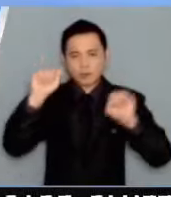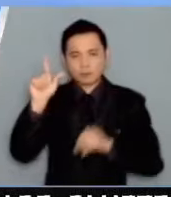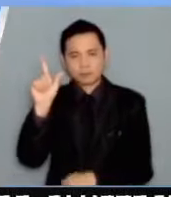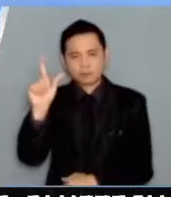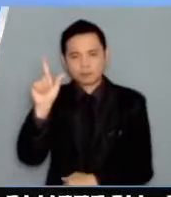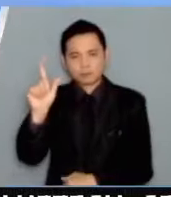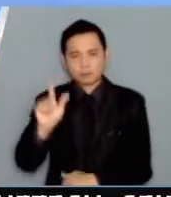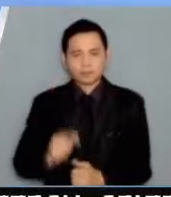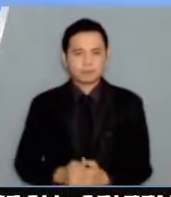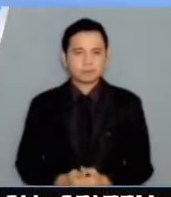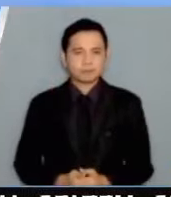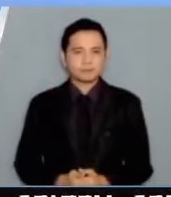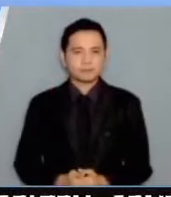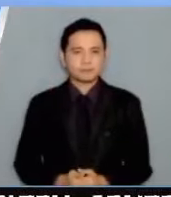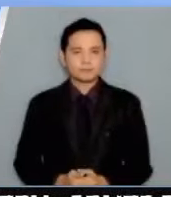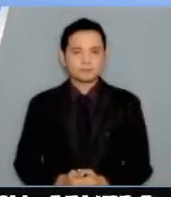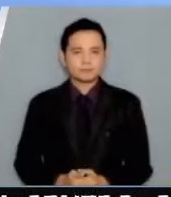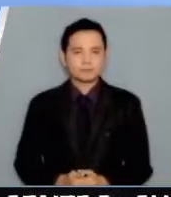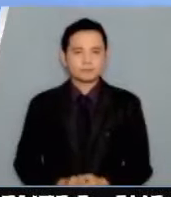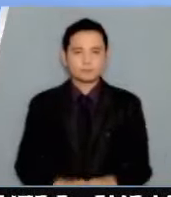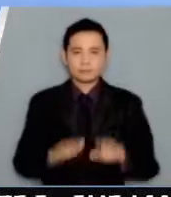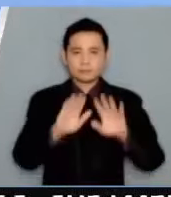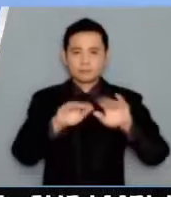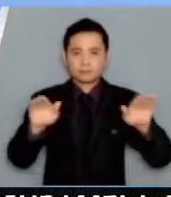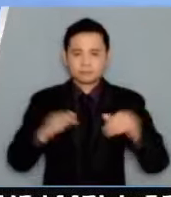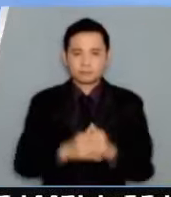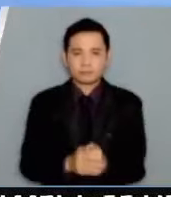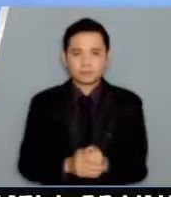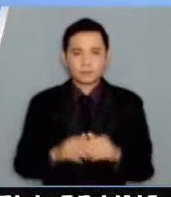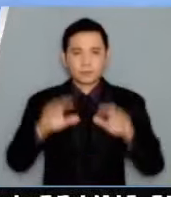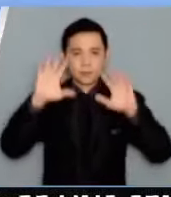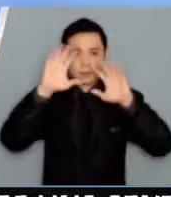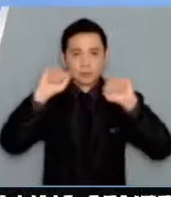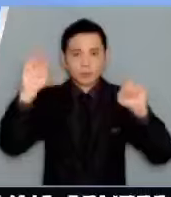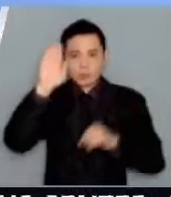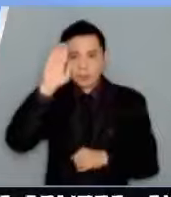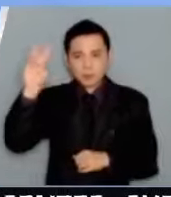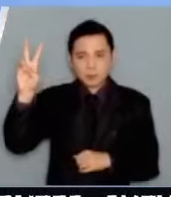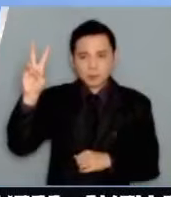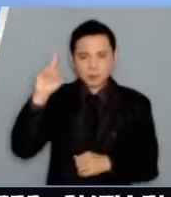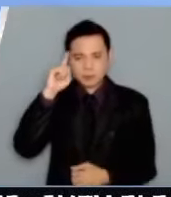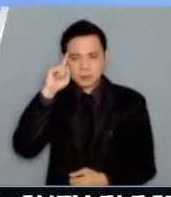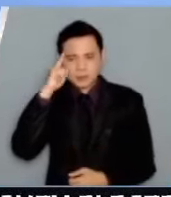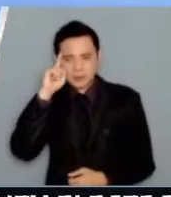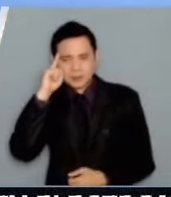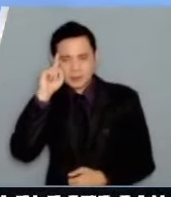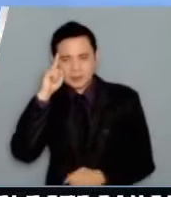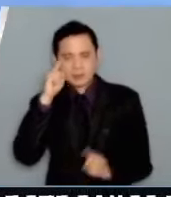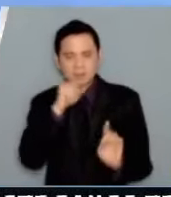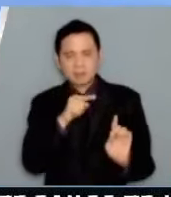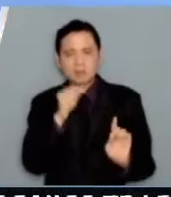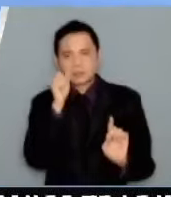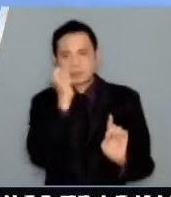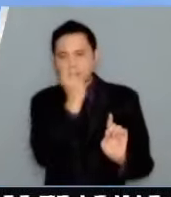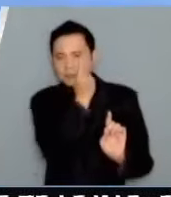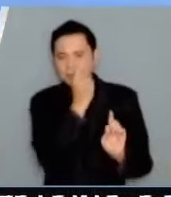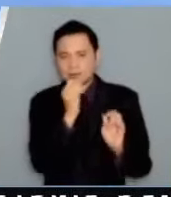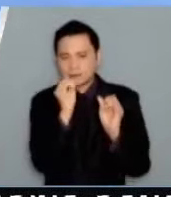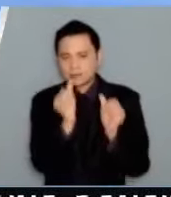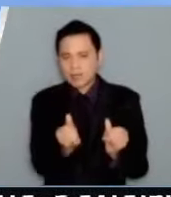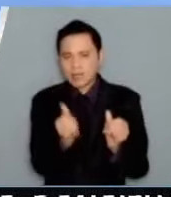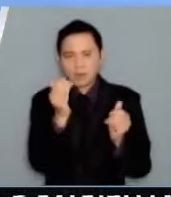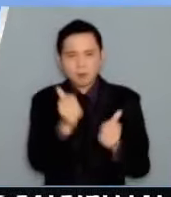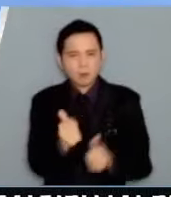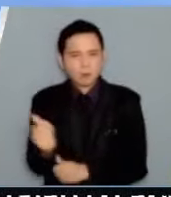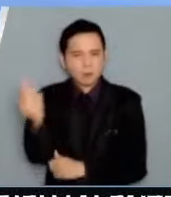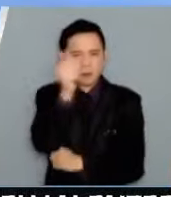Samantala, mananatili pa rin bahagi ng gabinete ni Pangulong Bongbong Marcos si Vice President Sara Duterte. Sa kabila po yan ng mga panawagang magbitiw